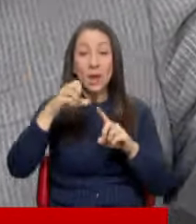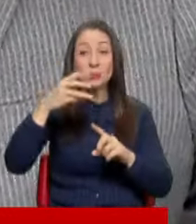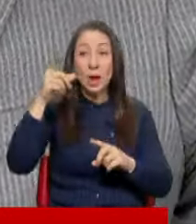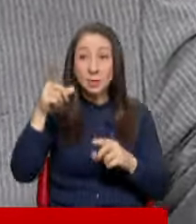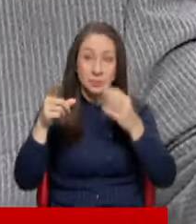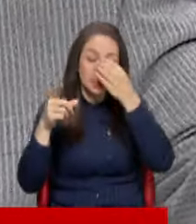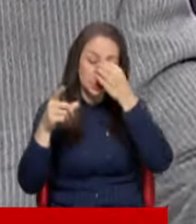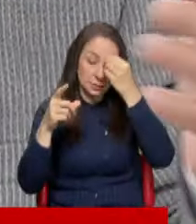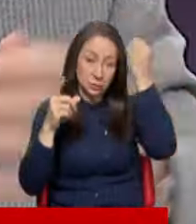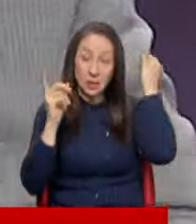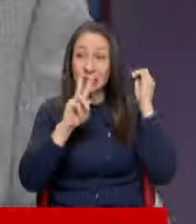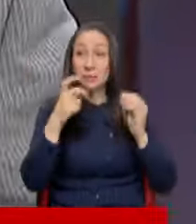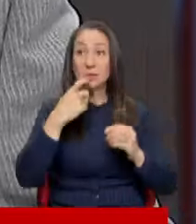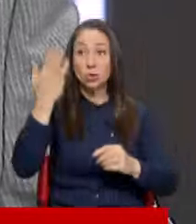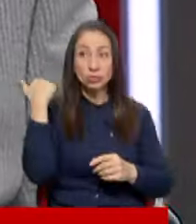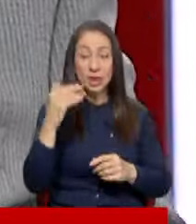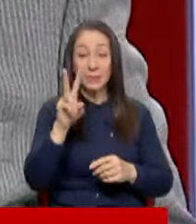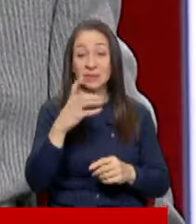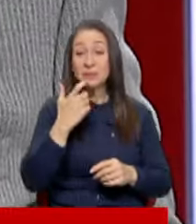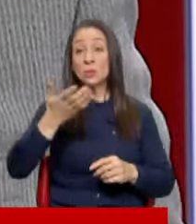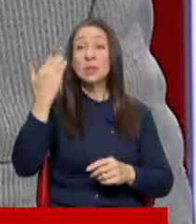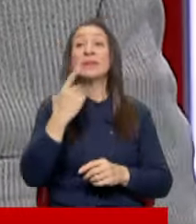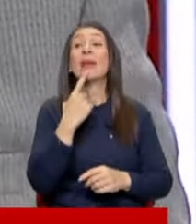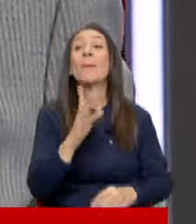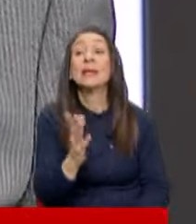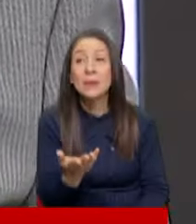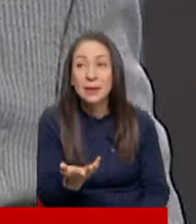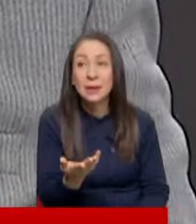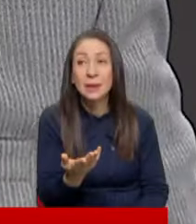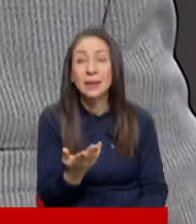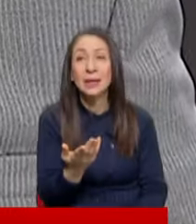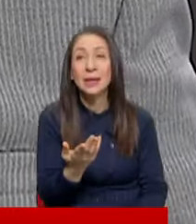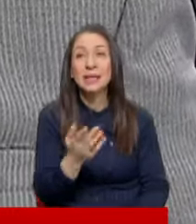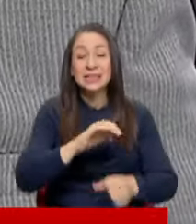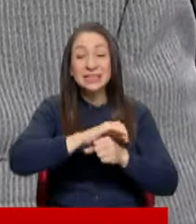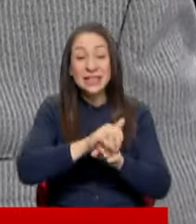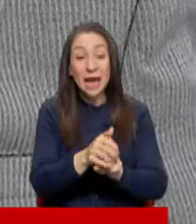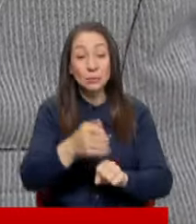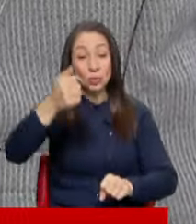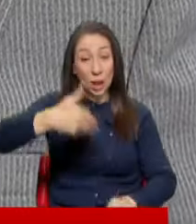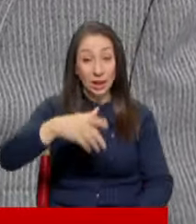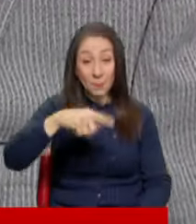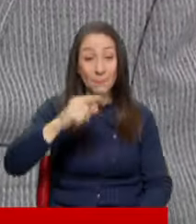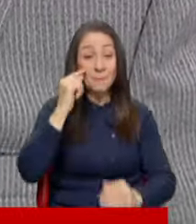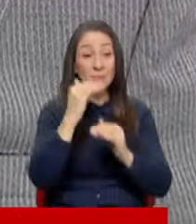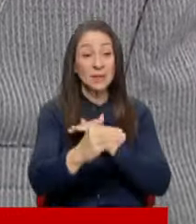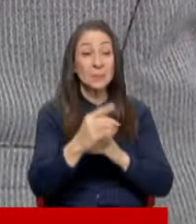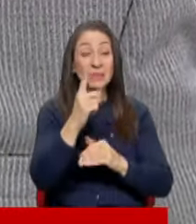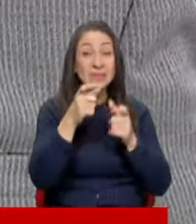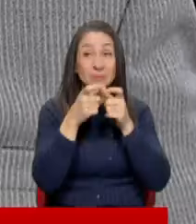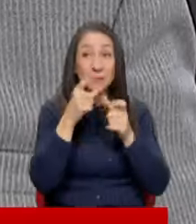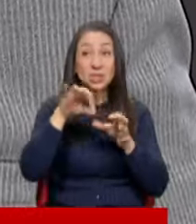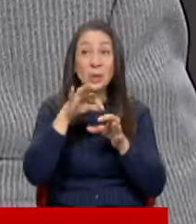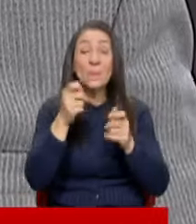Erdoğan Bundan 20 yıl önce çıkıp 25 yıl önce demedi mi zalim yönetim milleti bir simite